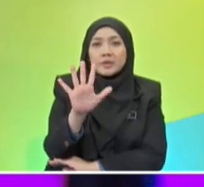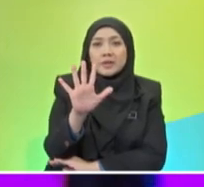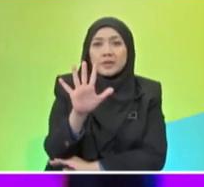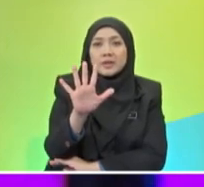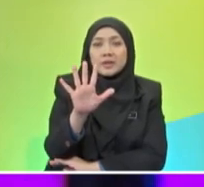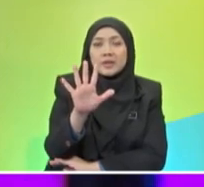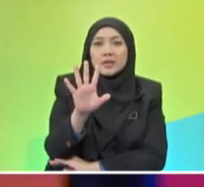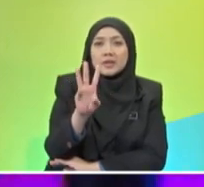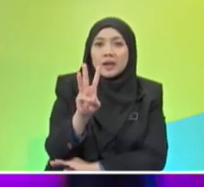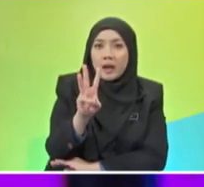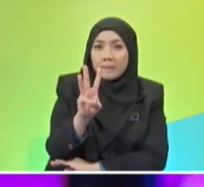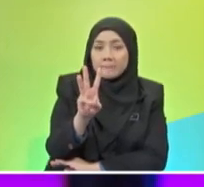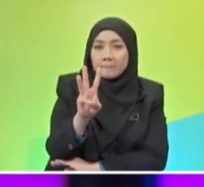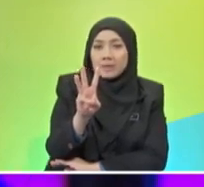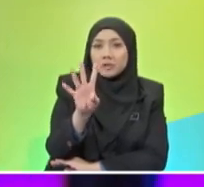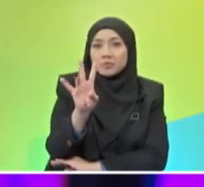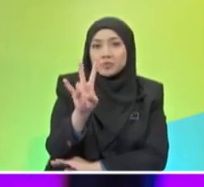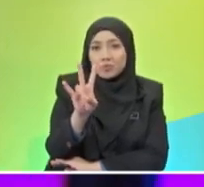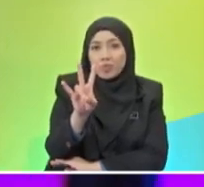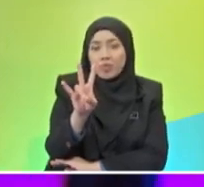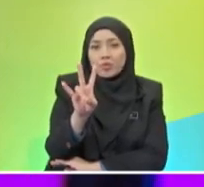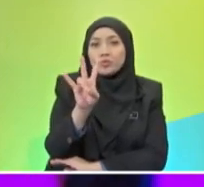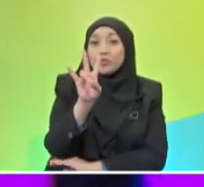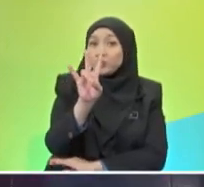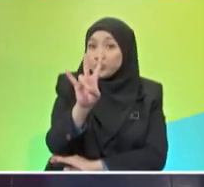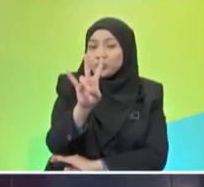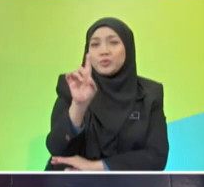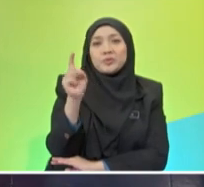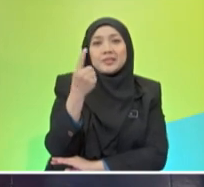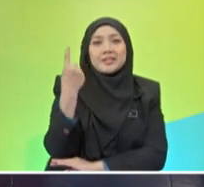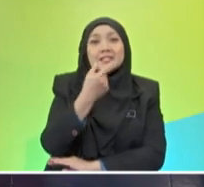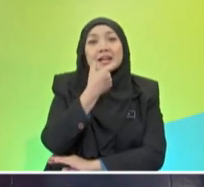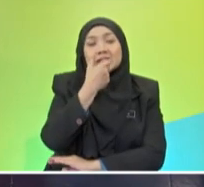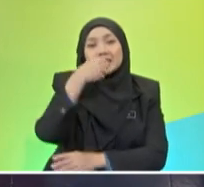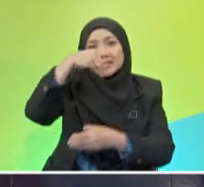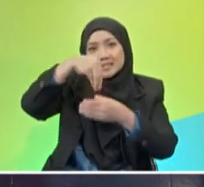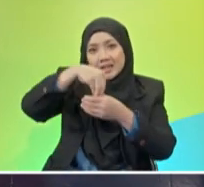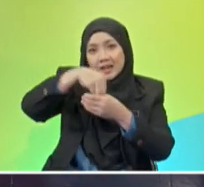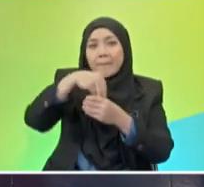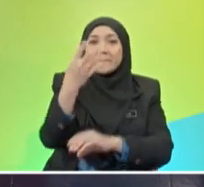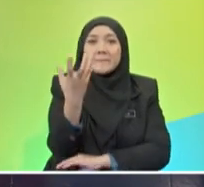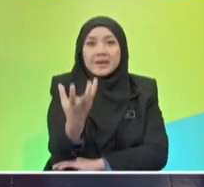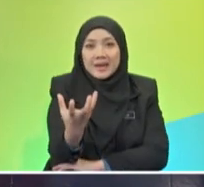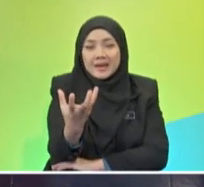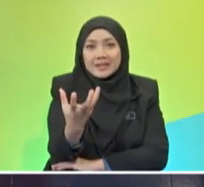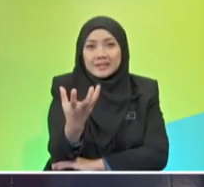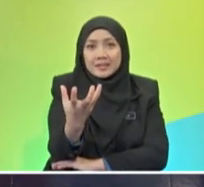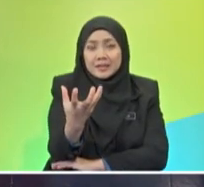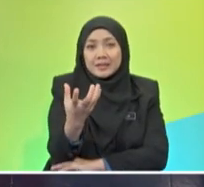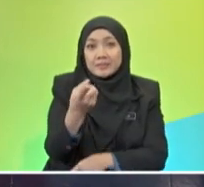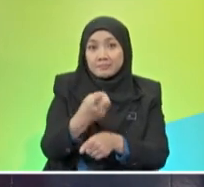lima, enam, tujuh. Jadi, kita tampakkan nombor